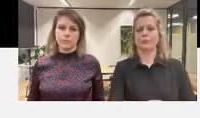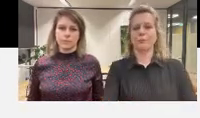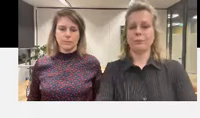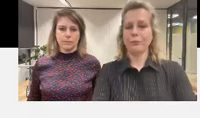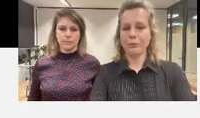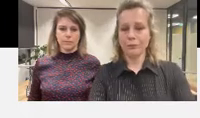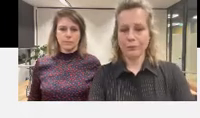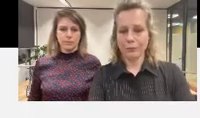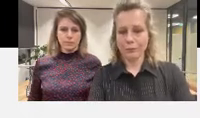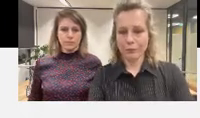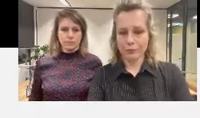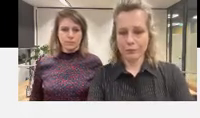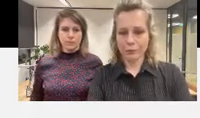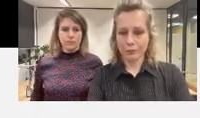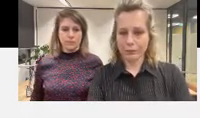visible.